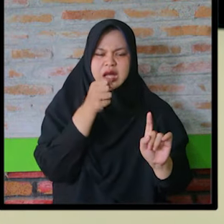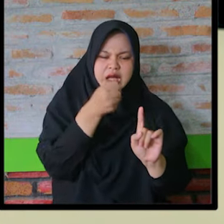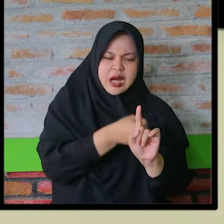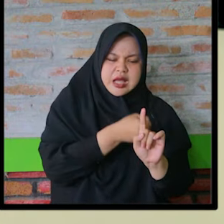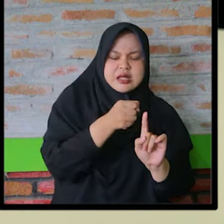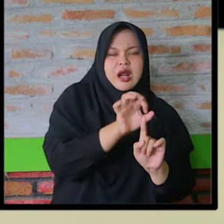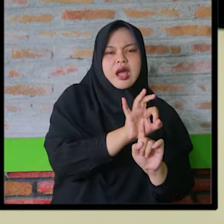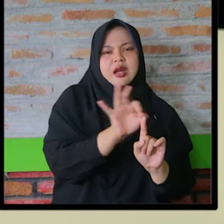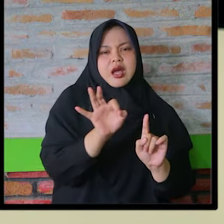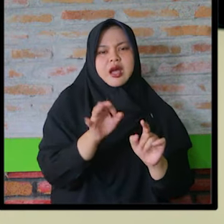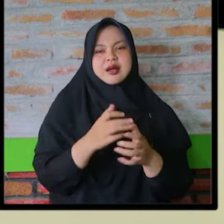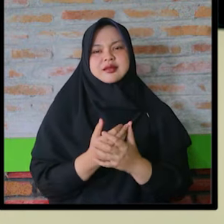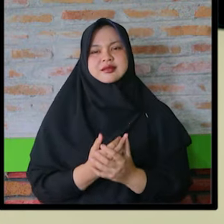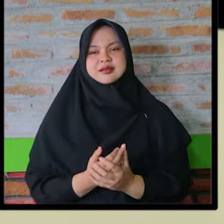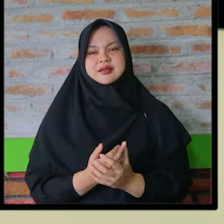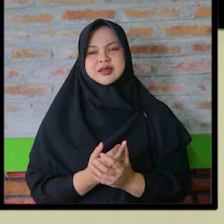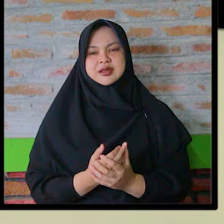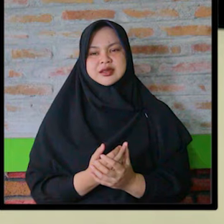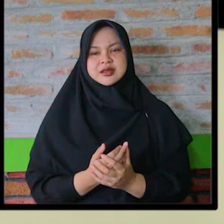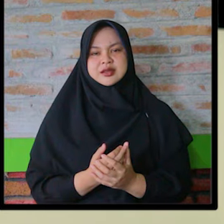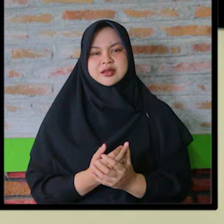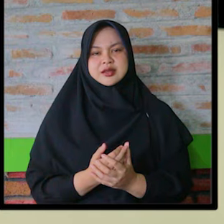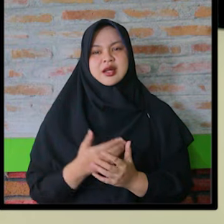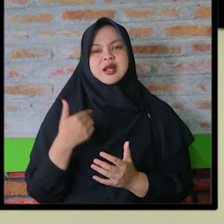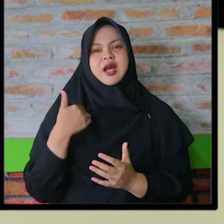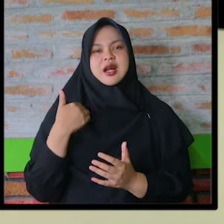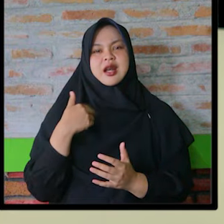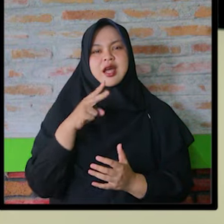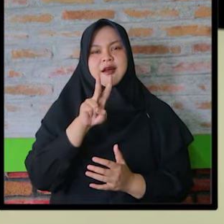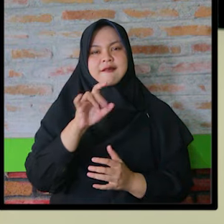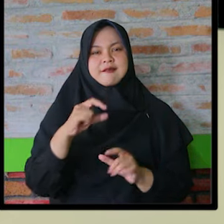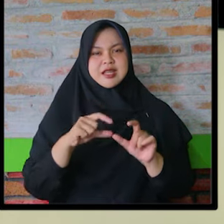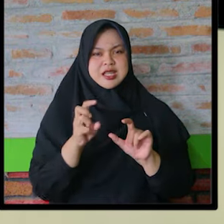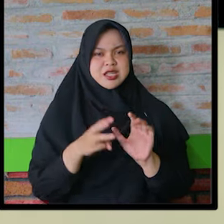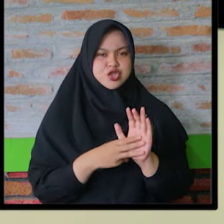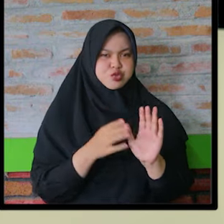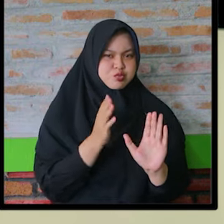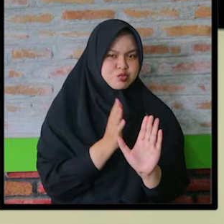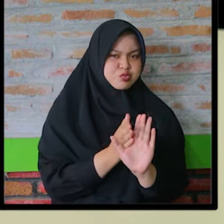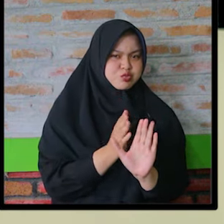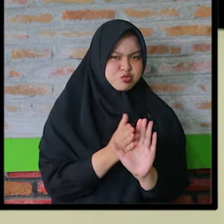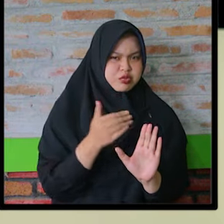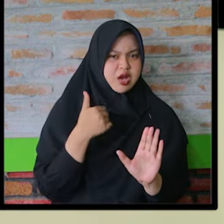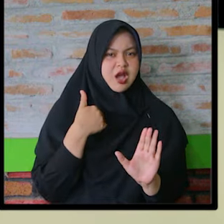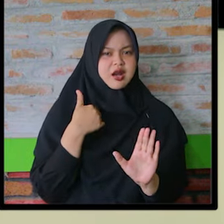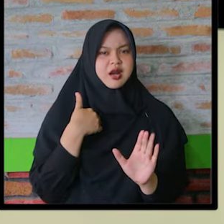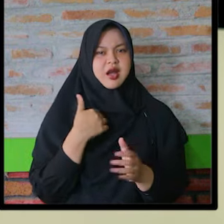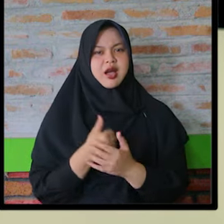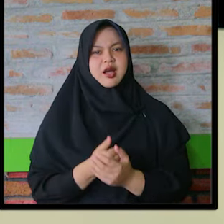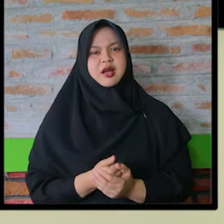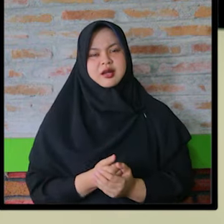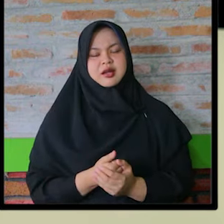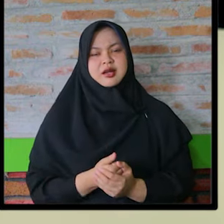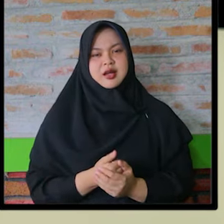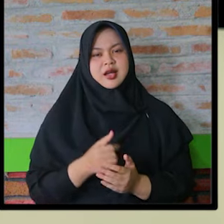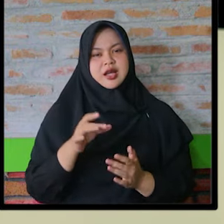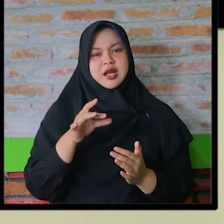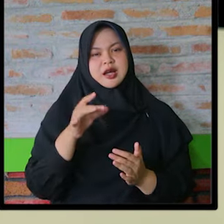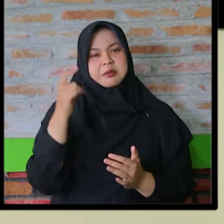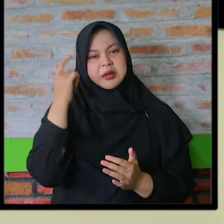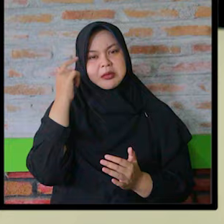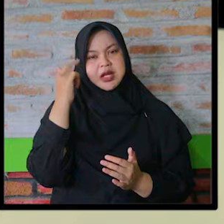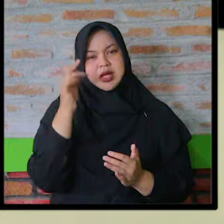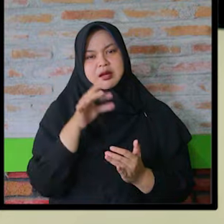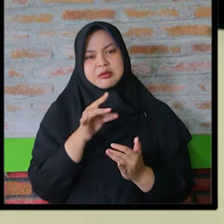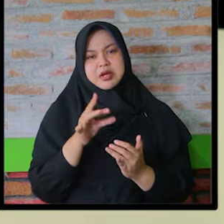lah kan ada visisum of pyotrum kan gitu Jadi ada berpikir alternatif tadi loh